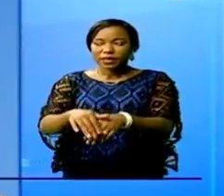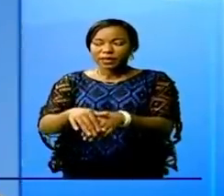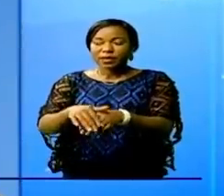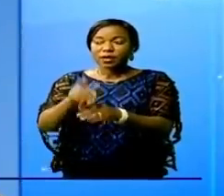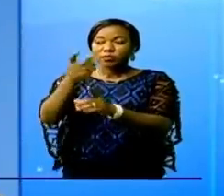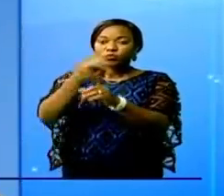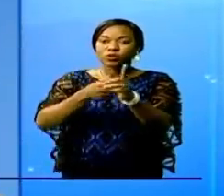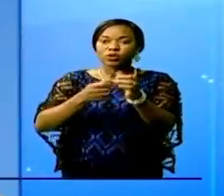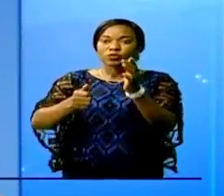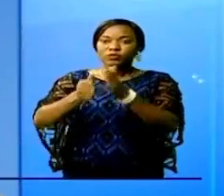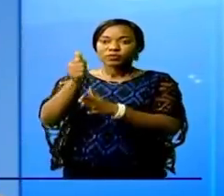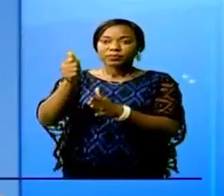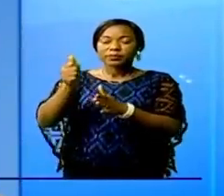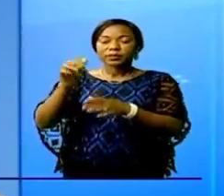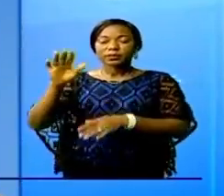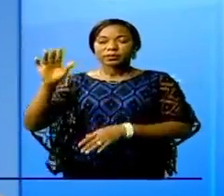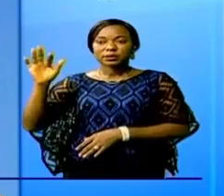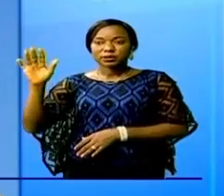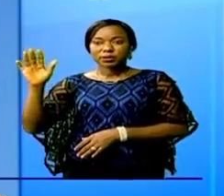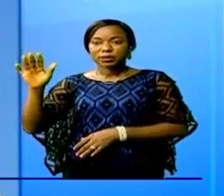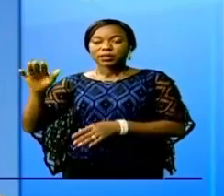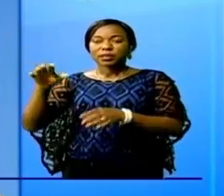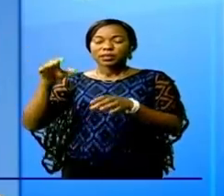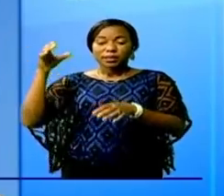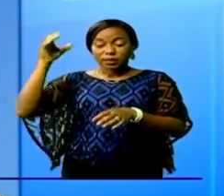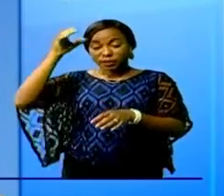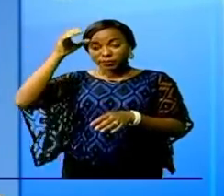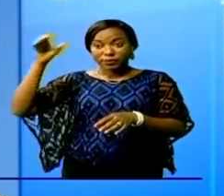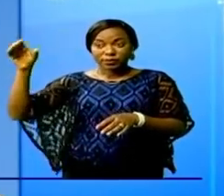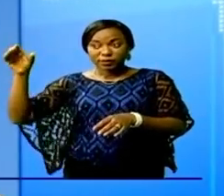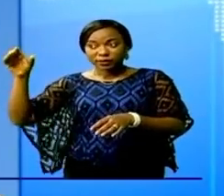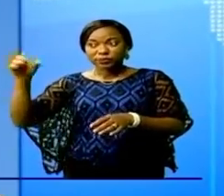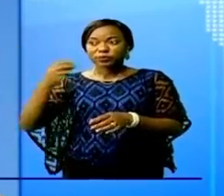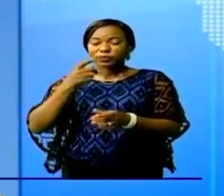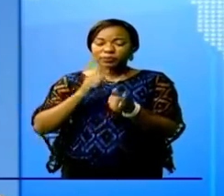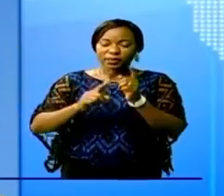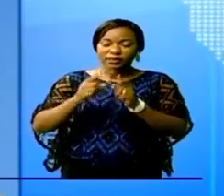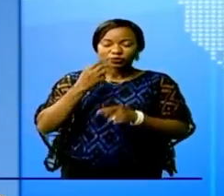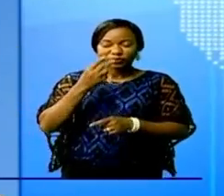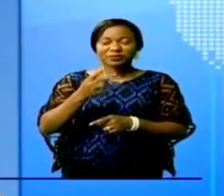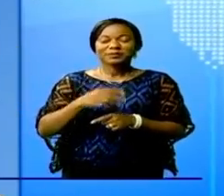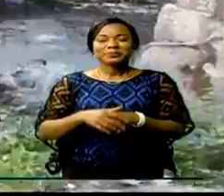mois de novembre à Kinshasa, la capitale, nous dit Mami Kadima.